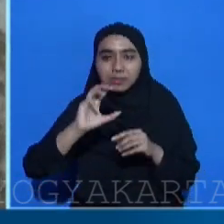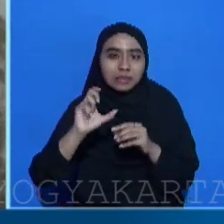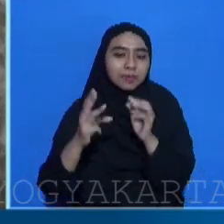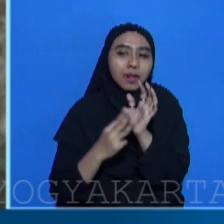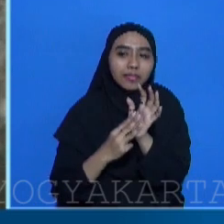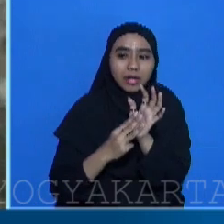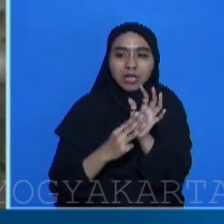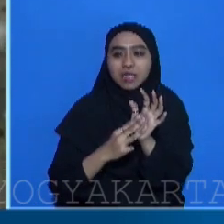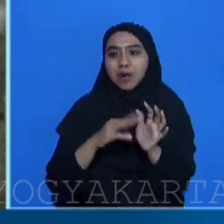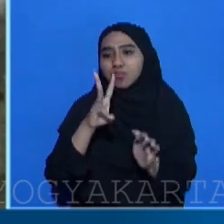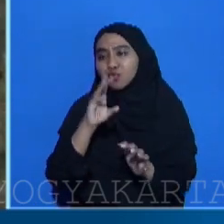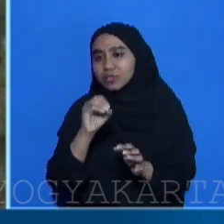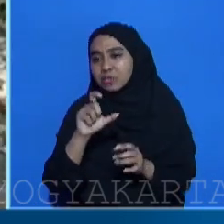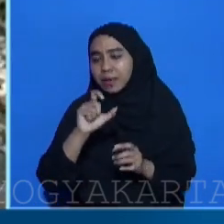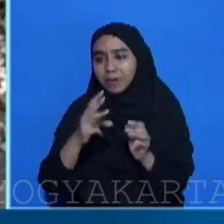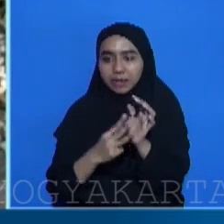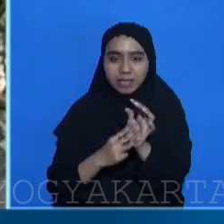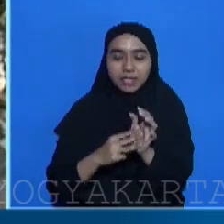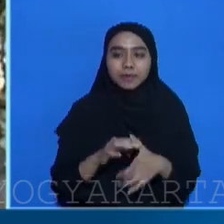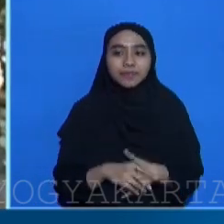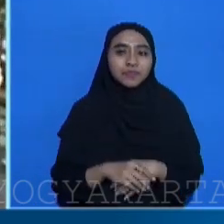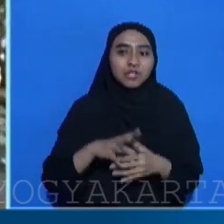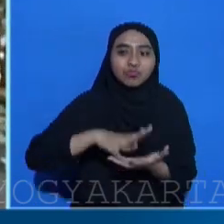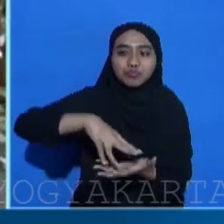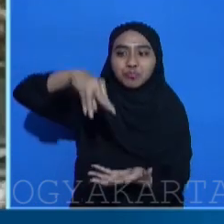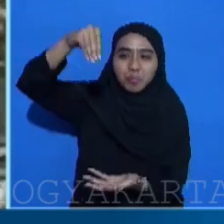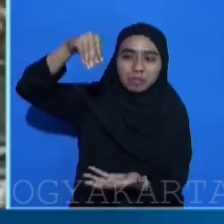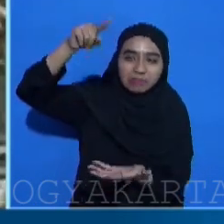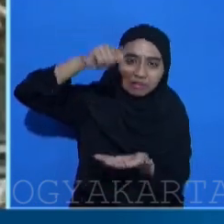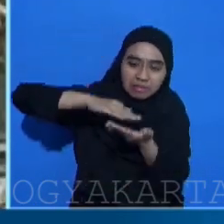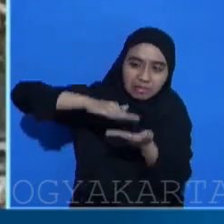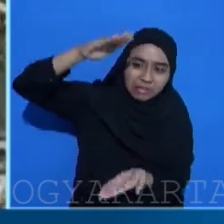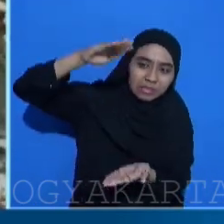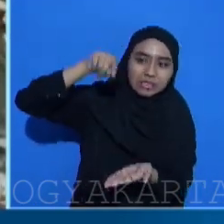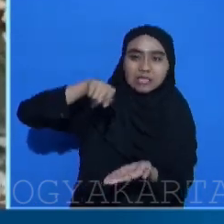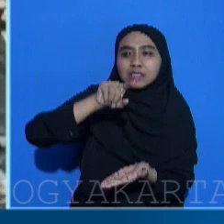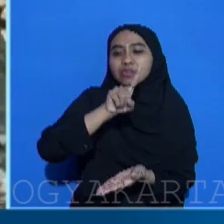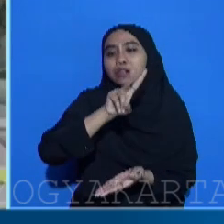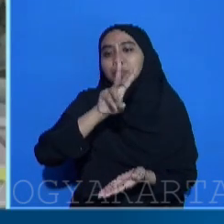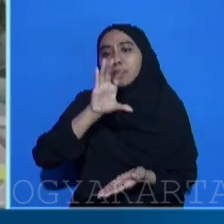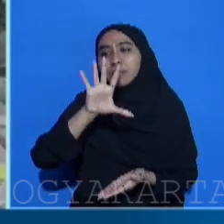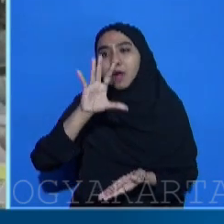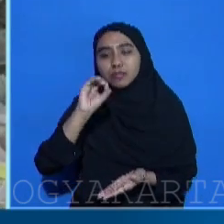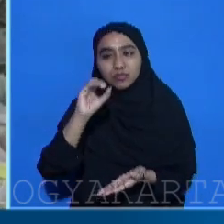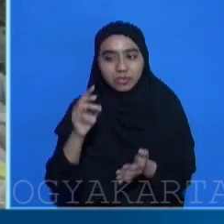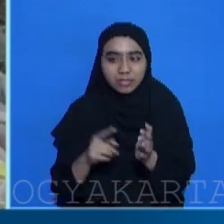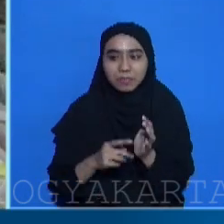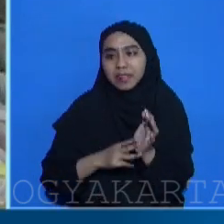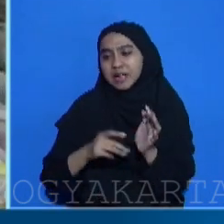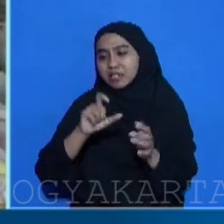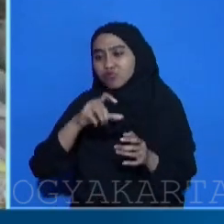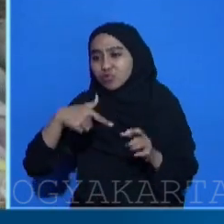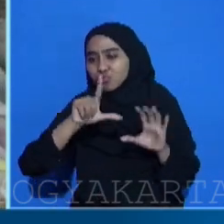30 cm sementara untuk stupa memiliki ukuran tinggi 125 cm lebar 75